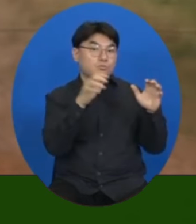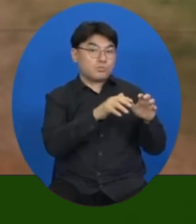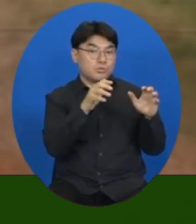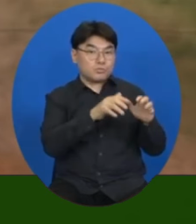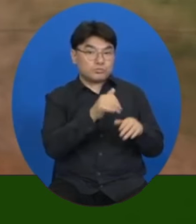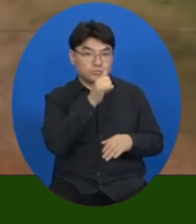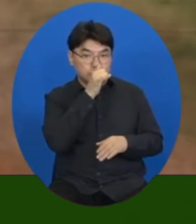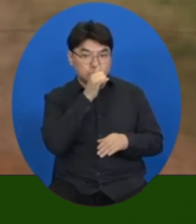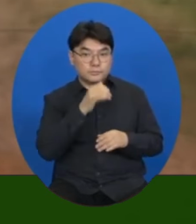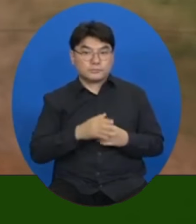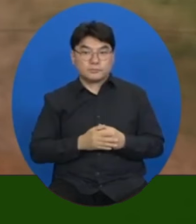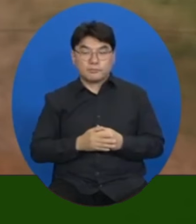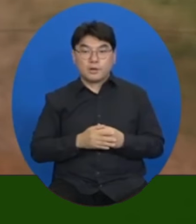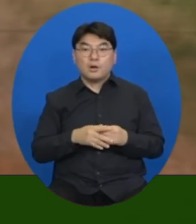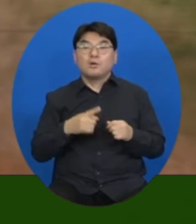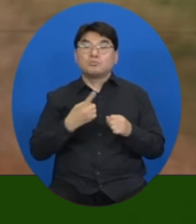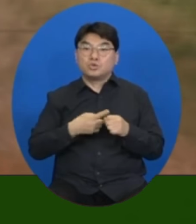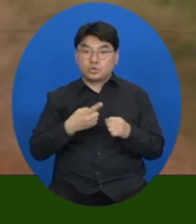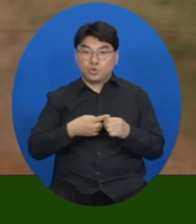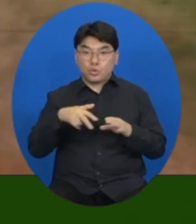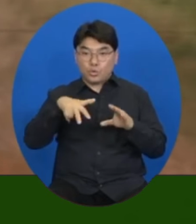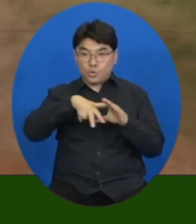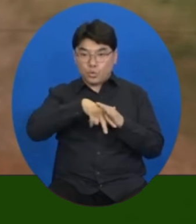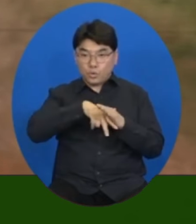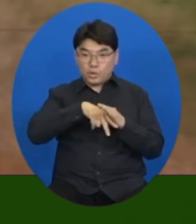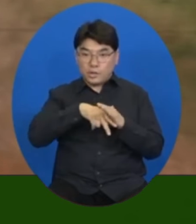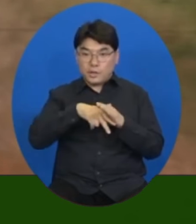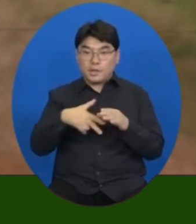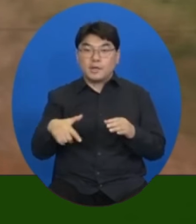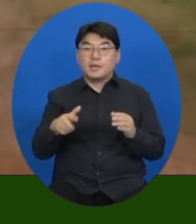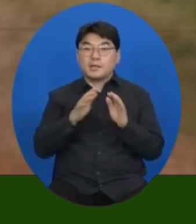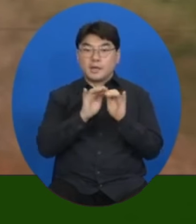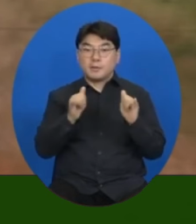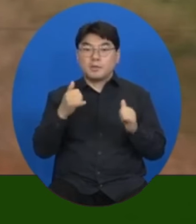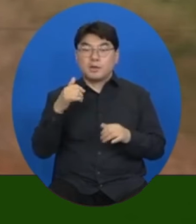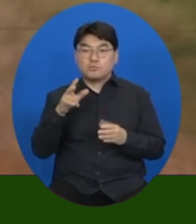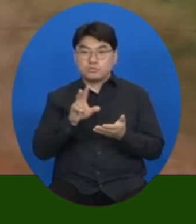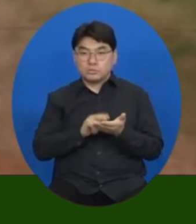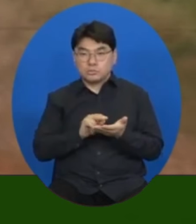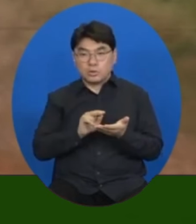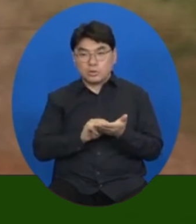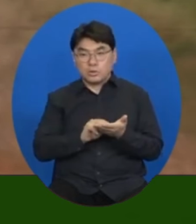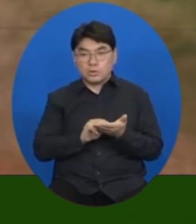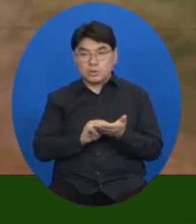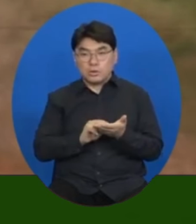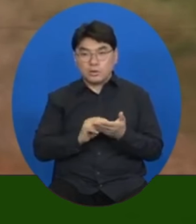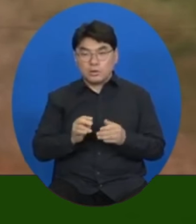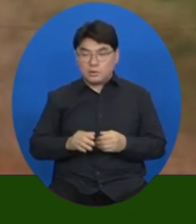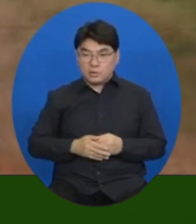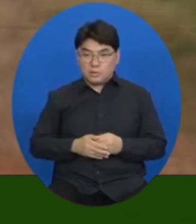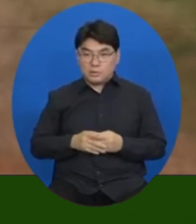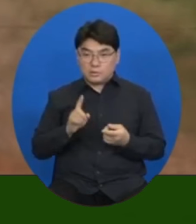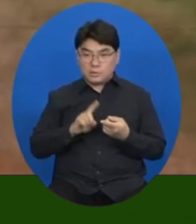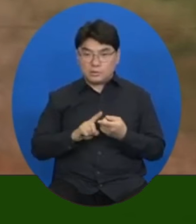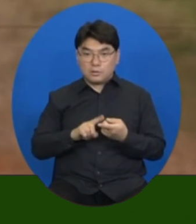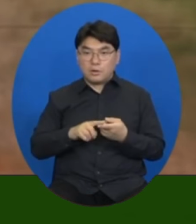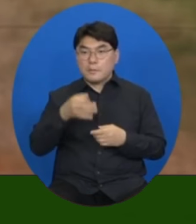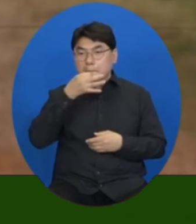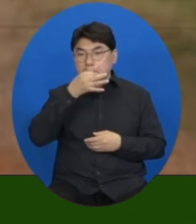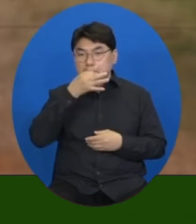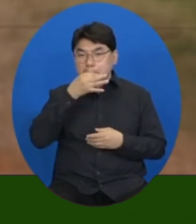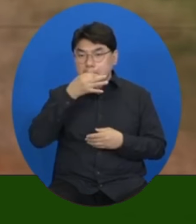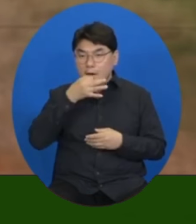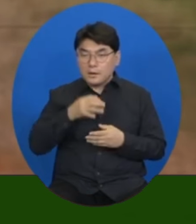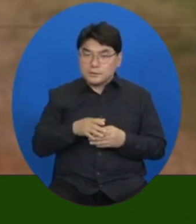예를 들어서 불교에서 인간의 문제를 이렇게 봅니다 욕망에 대한 집착이다 그 사람이 괴로운